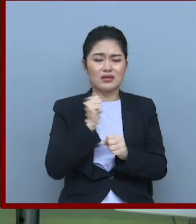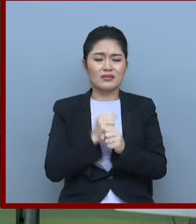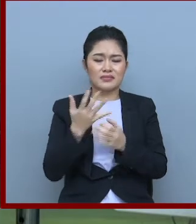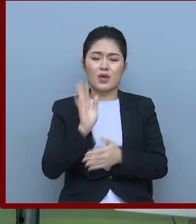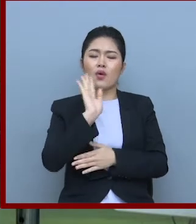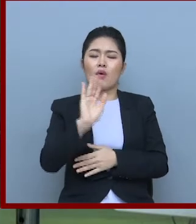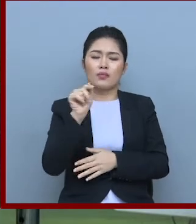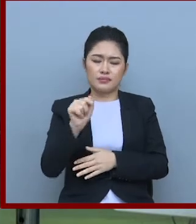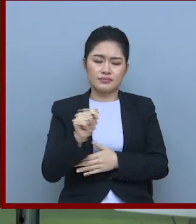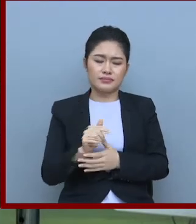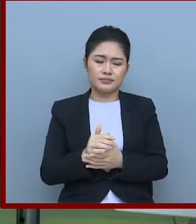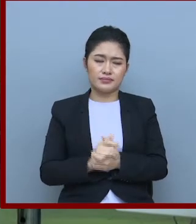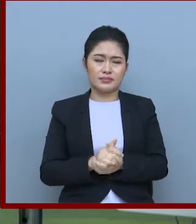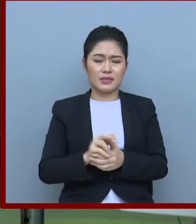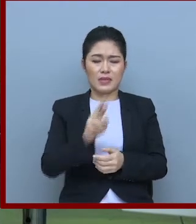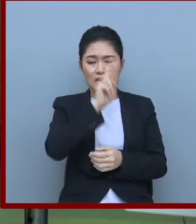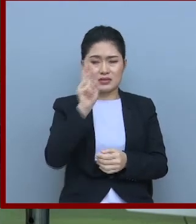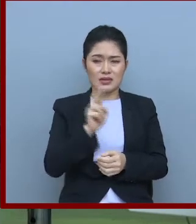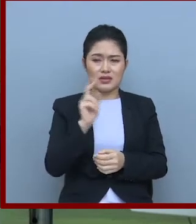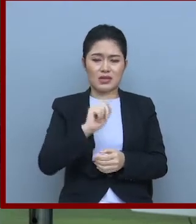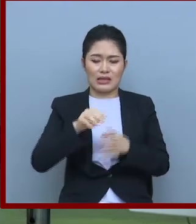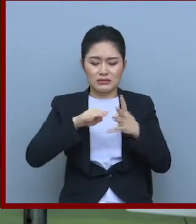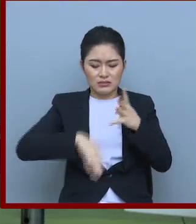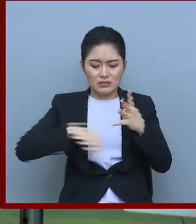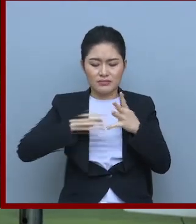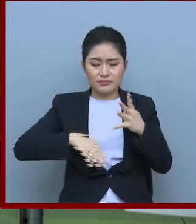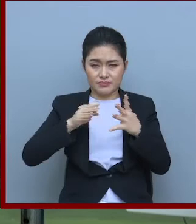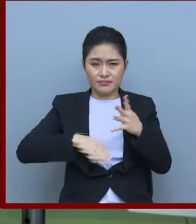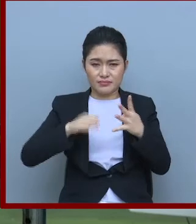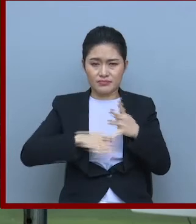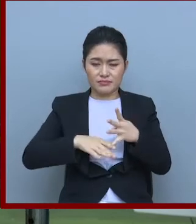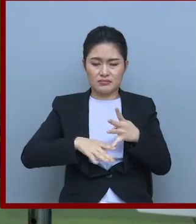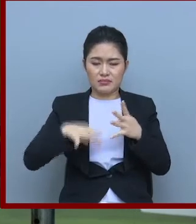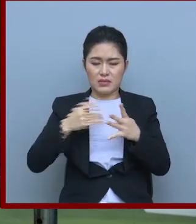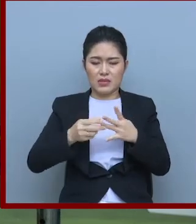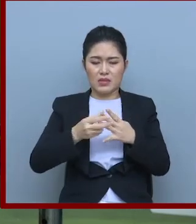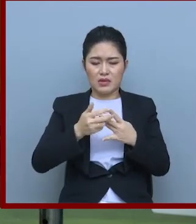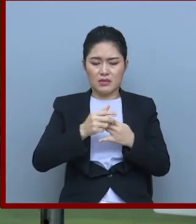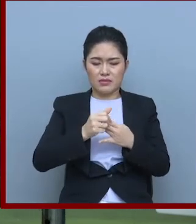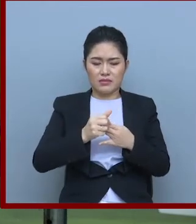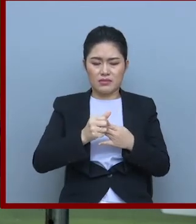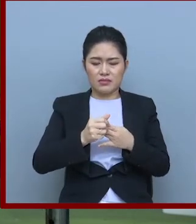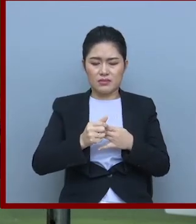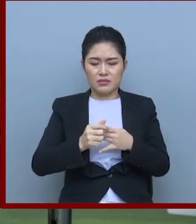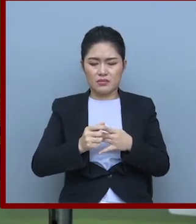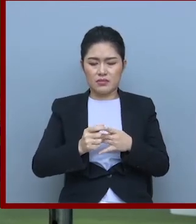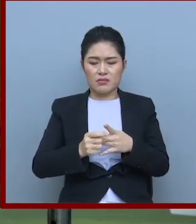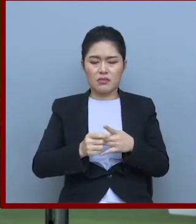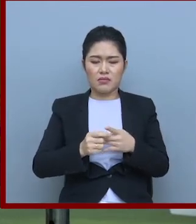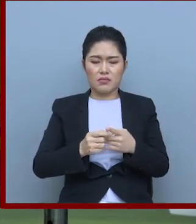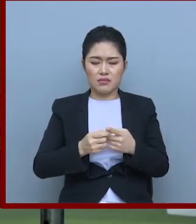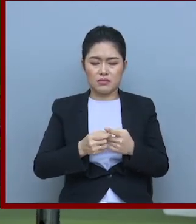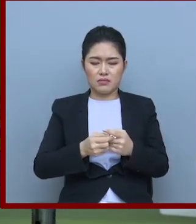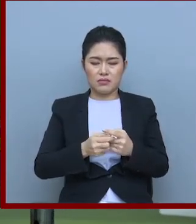ของ MQTT โปรโตคอลเนี่ยจะใช้แบนด์วิดต์ที่ต่ำนะครับแล้วก็ใช้พลังงานไฟฟ้าเนี่ยไม่มาก